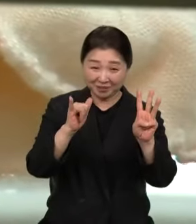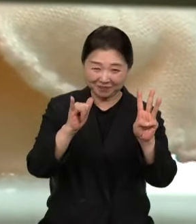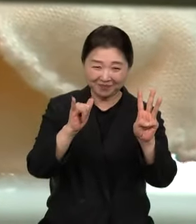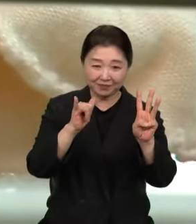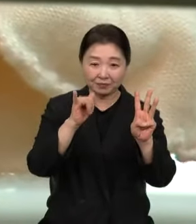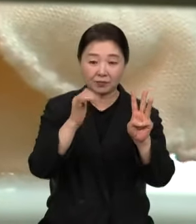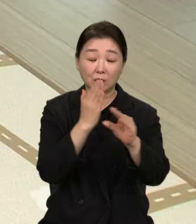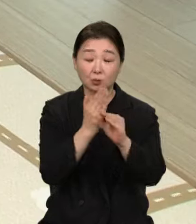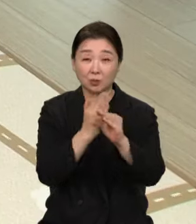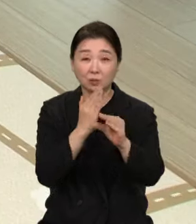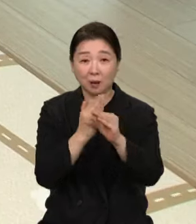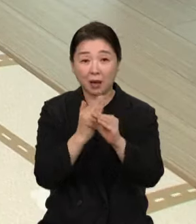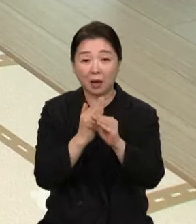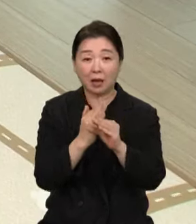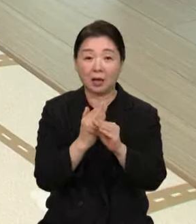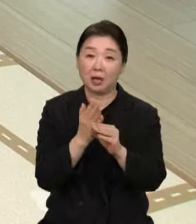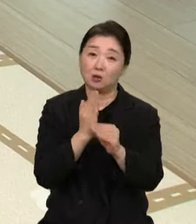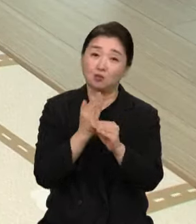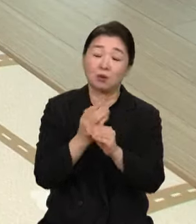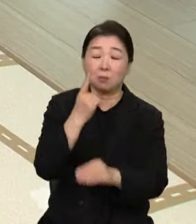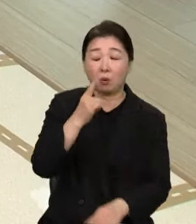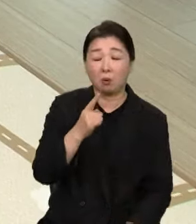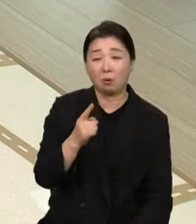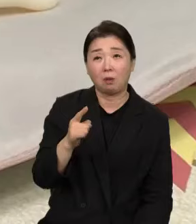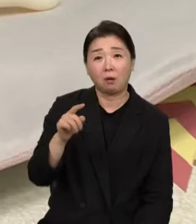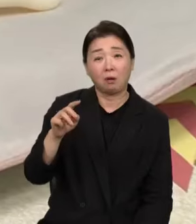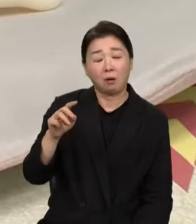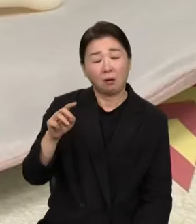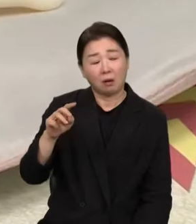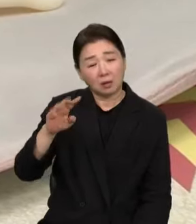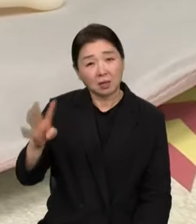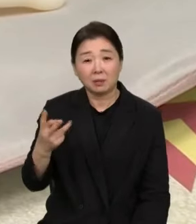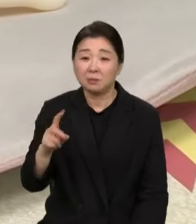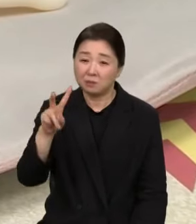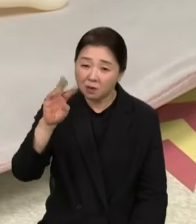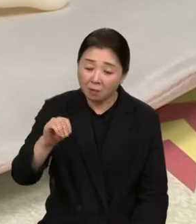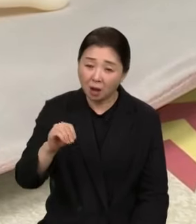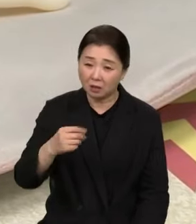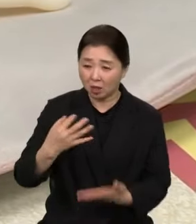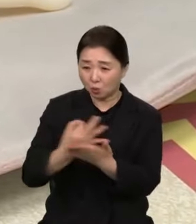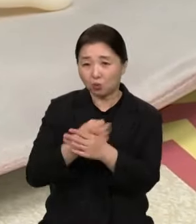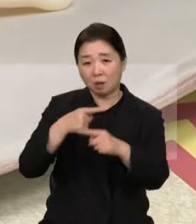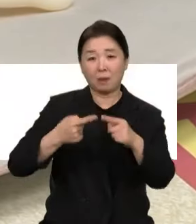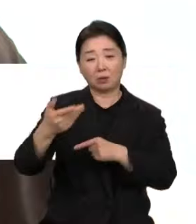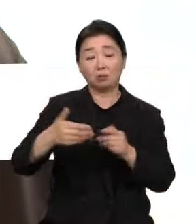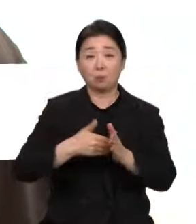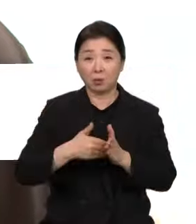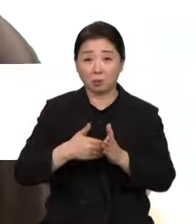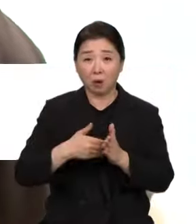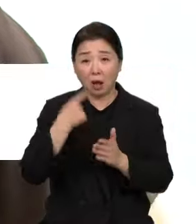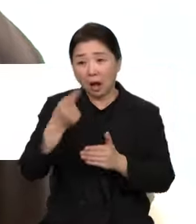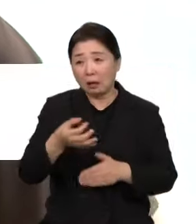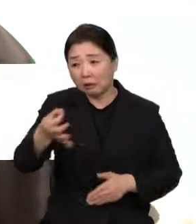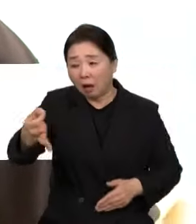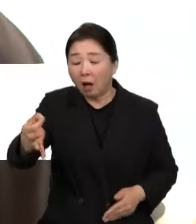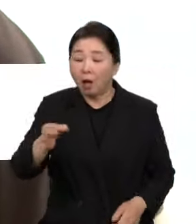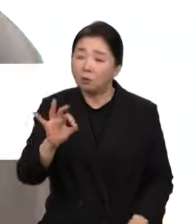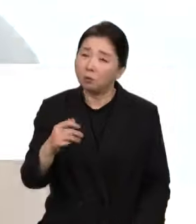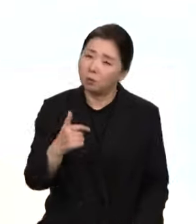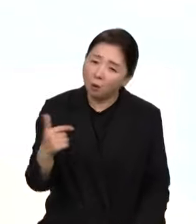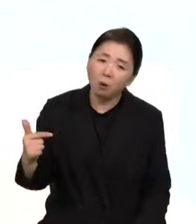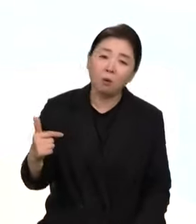471만 원 사실상 소득의 절반을 떼어 줘야 합니다 매달 나가야 된다고 생각하면 너무 큰 금액이죠